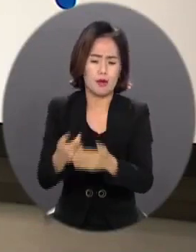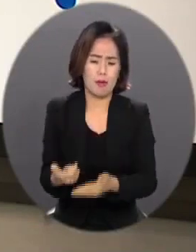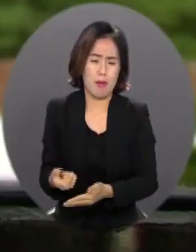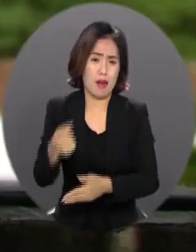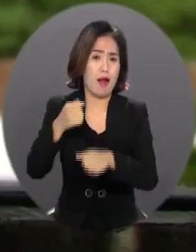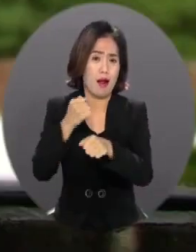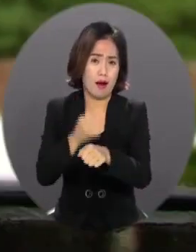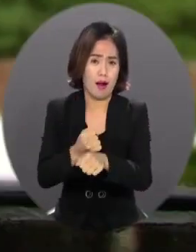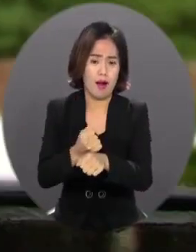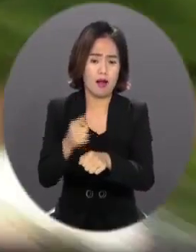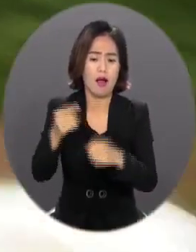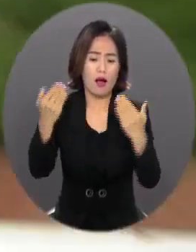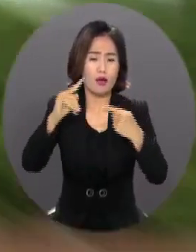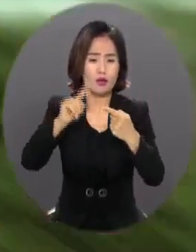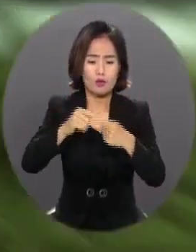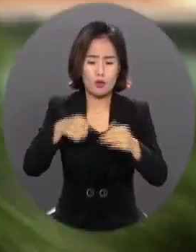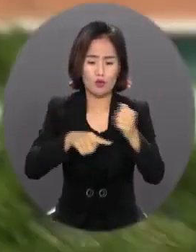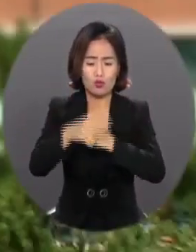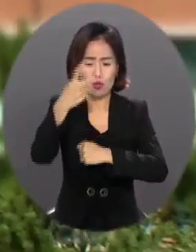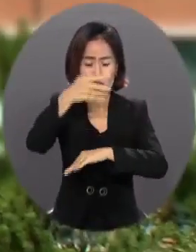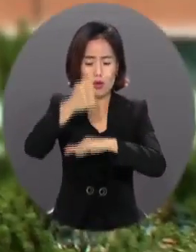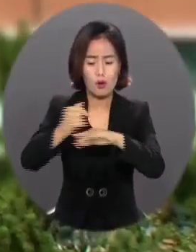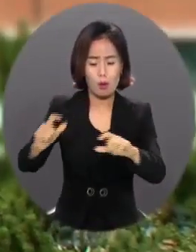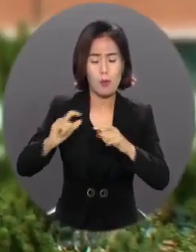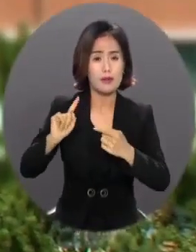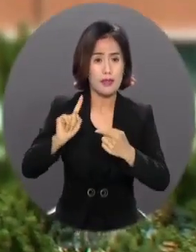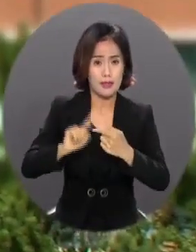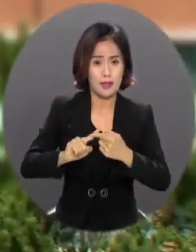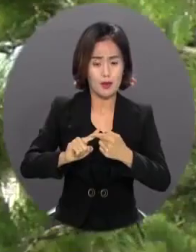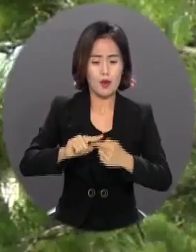요청했고 해당 학교는 수사 결과가 통보되는 대로